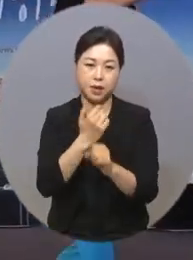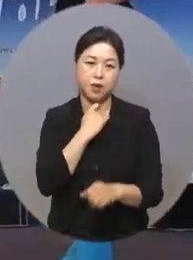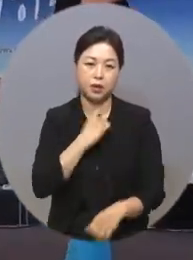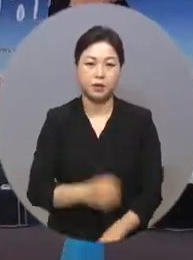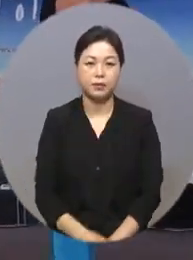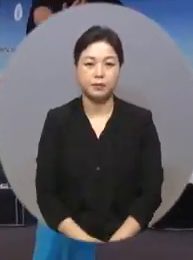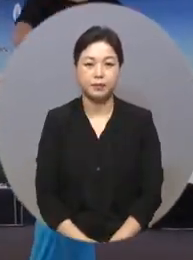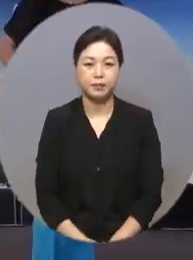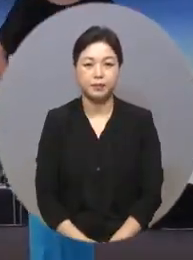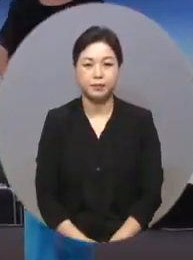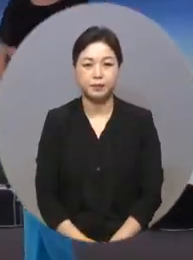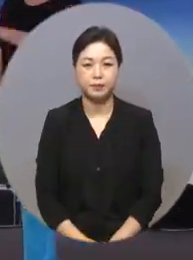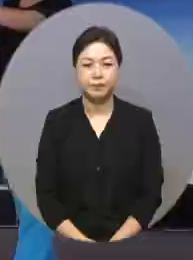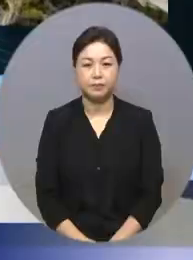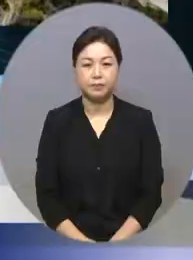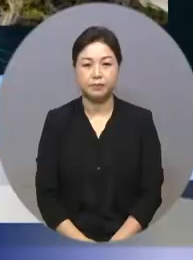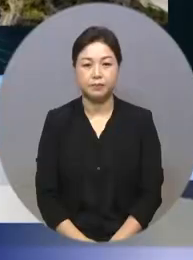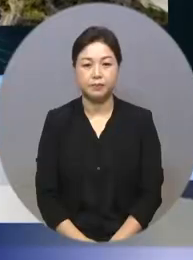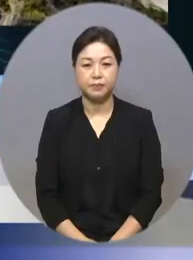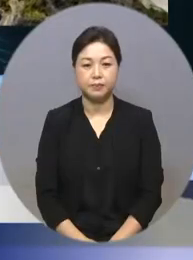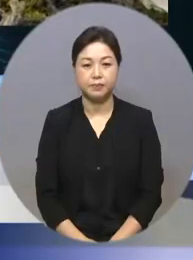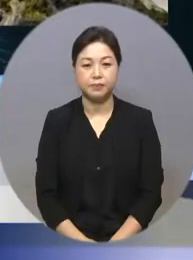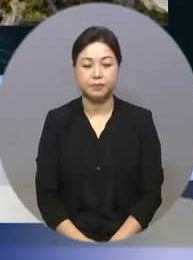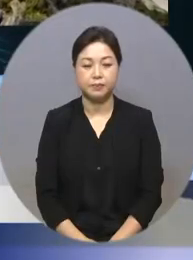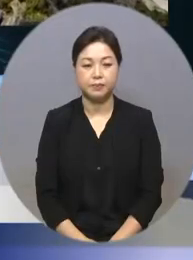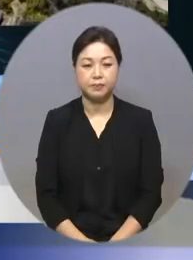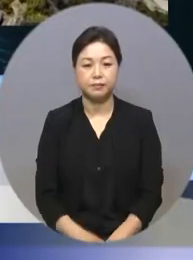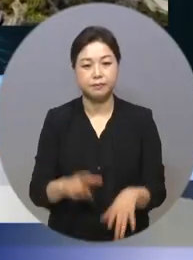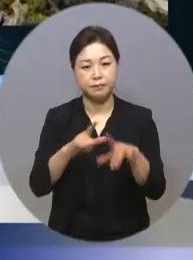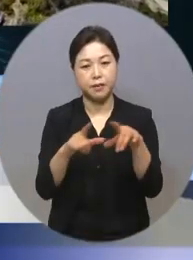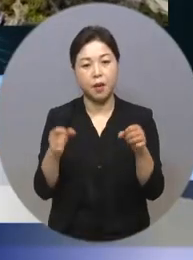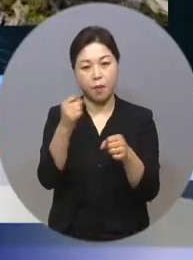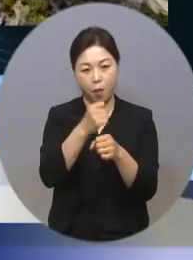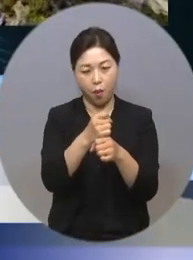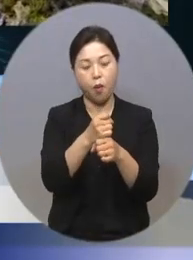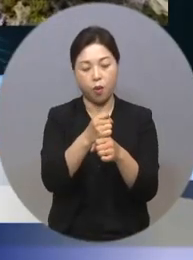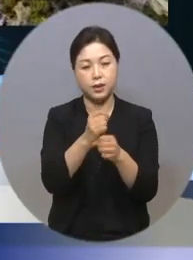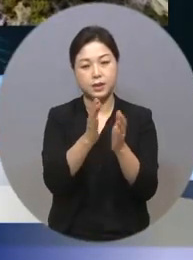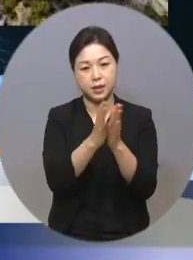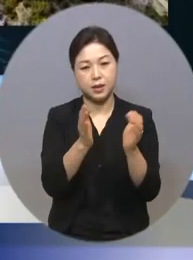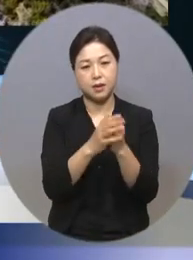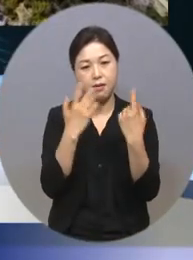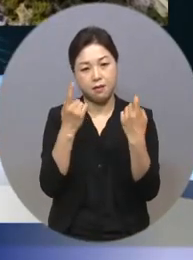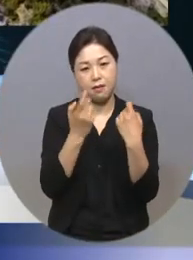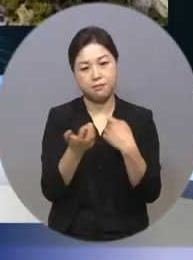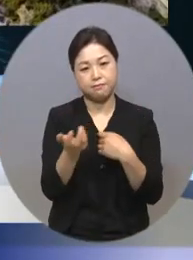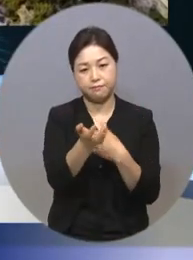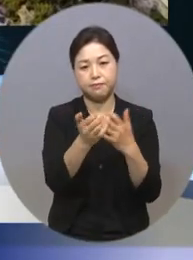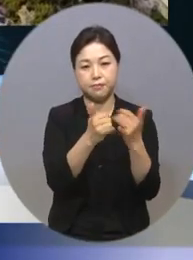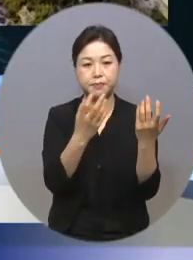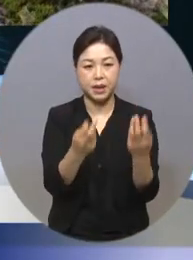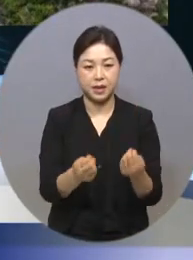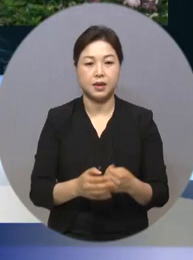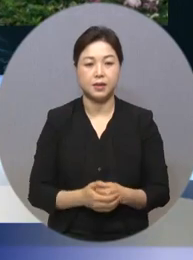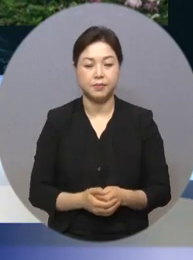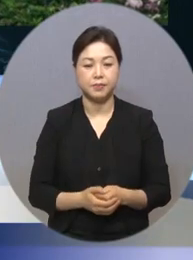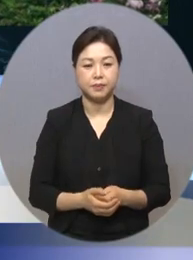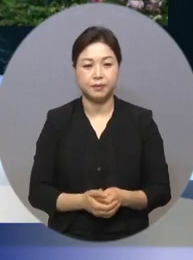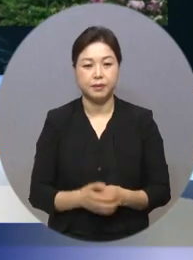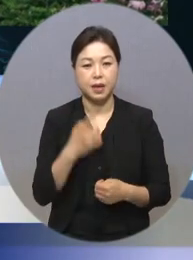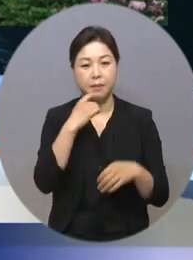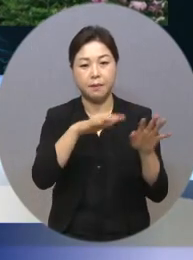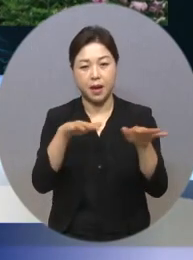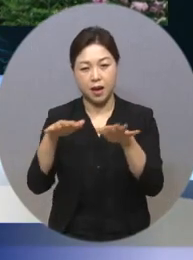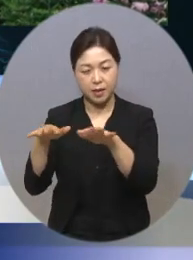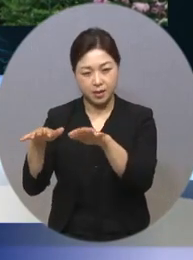복지TV 뉴스 이종석입니다. 일상회복에 접어든 요즘 여행 떠나는 분들 많으실 텐데요. 해양 관광